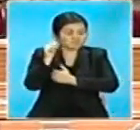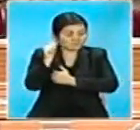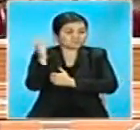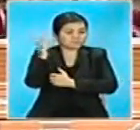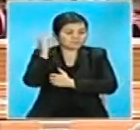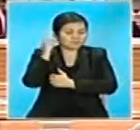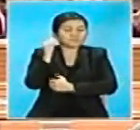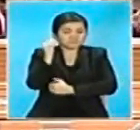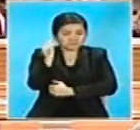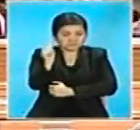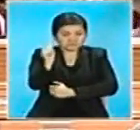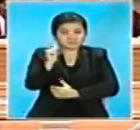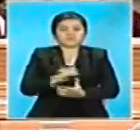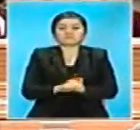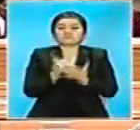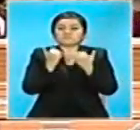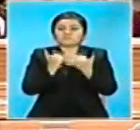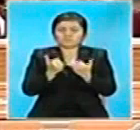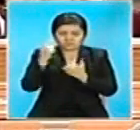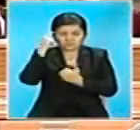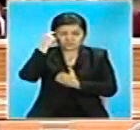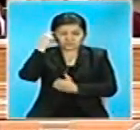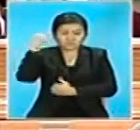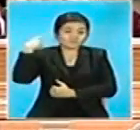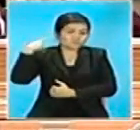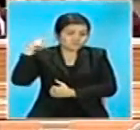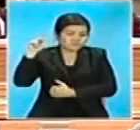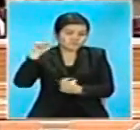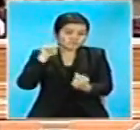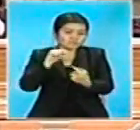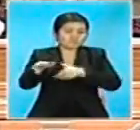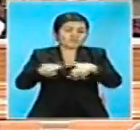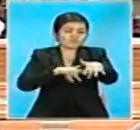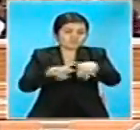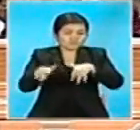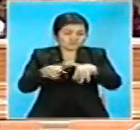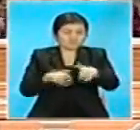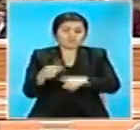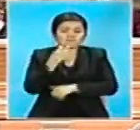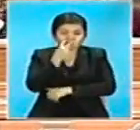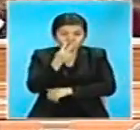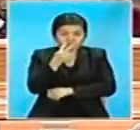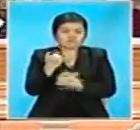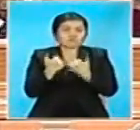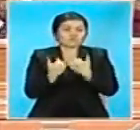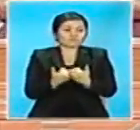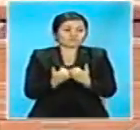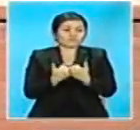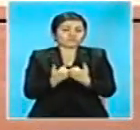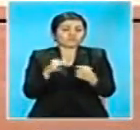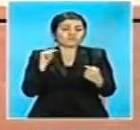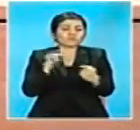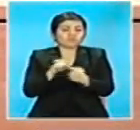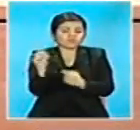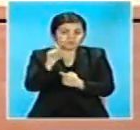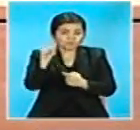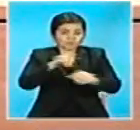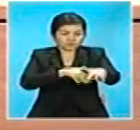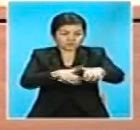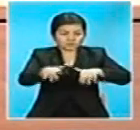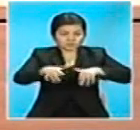วันนี้เป็นประโยชน์ต่อพี่น้องประชาชนเป็นอย่างยิ่งเพราะว่าพี่น้องประชาชนเอง